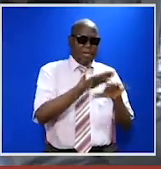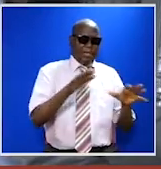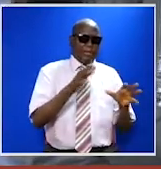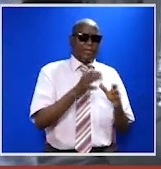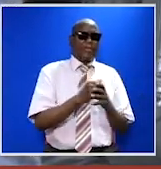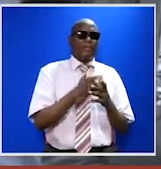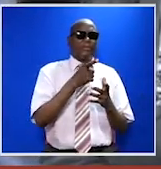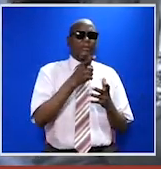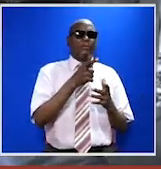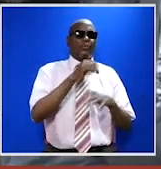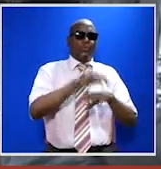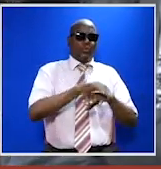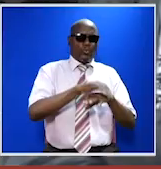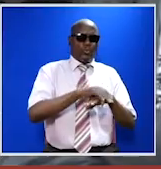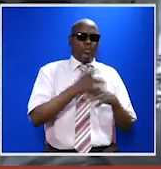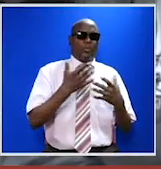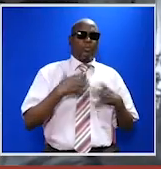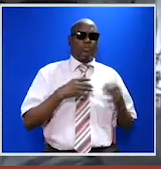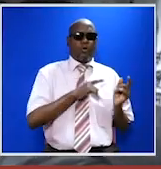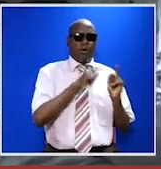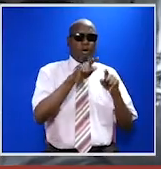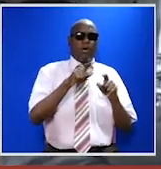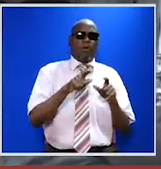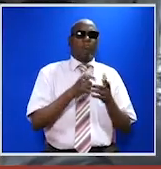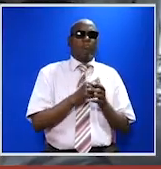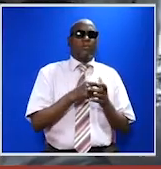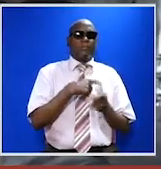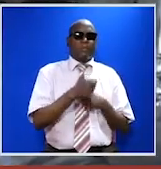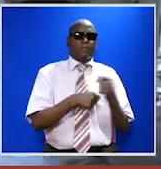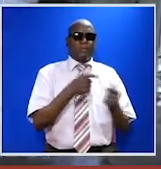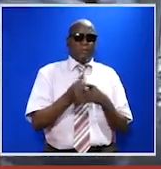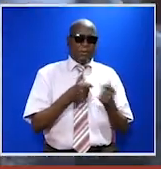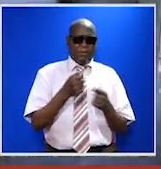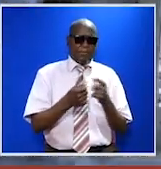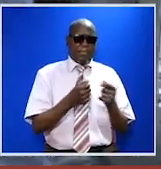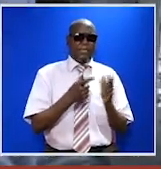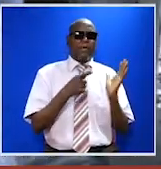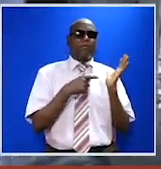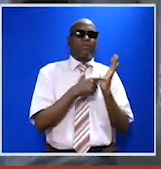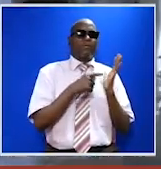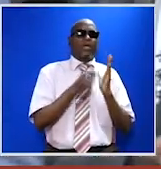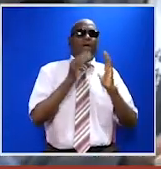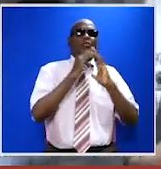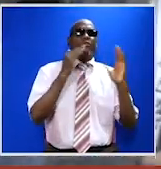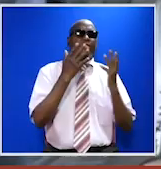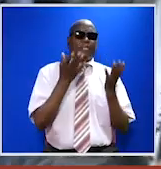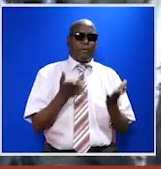na hali mzuri ya watu kuja kutembea na kununua. Ile affordable housing inajengwa,